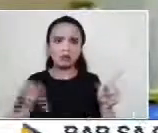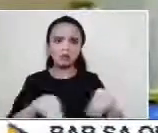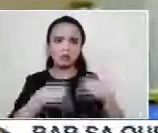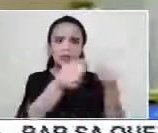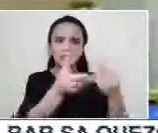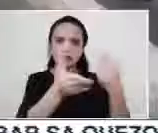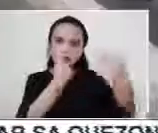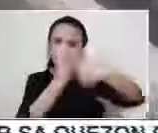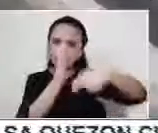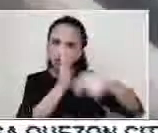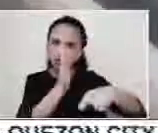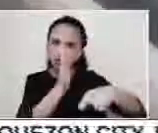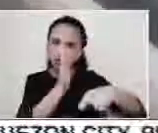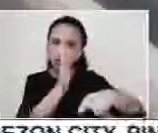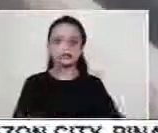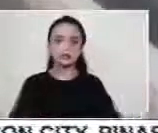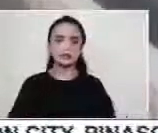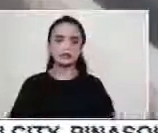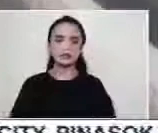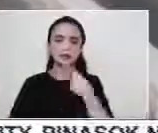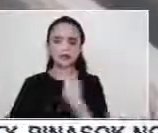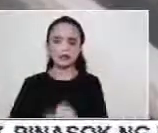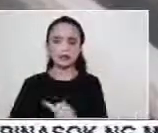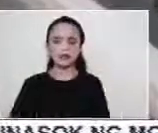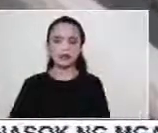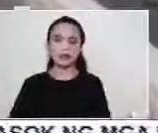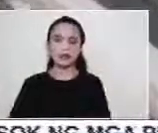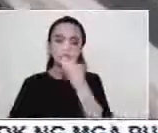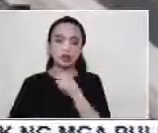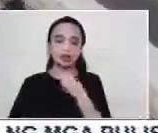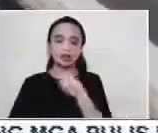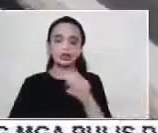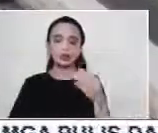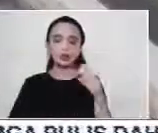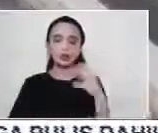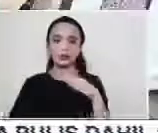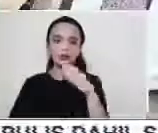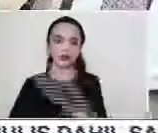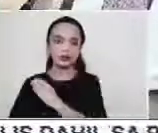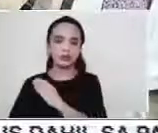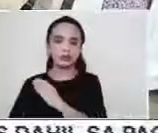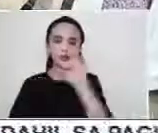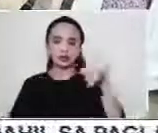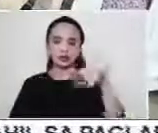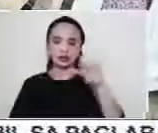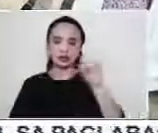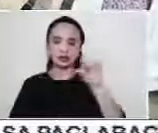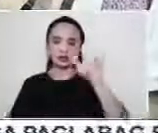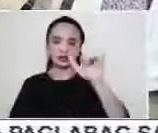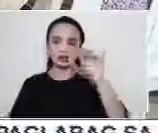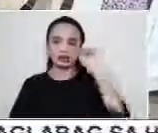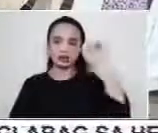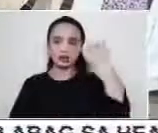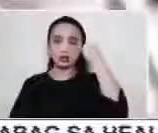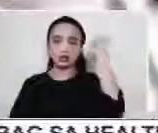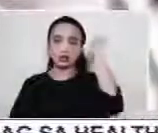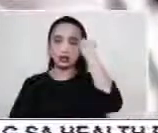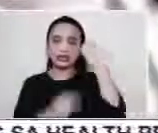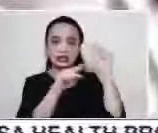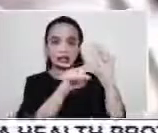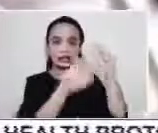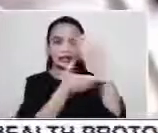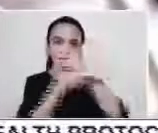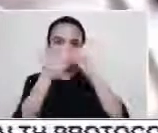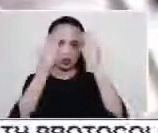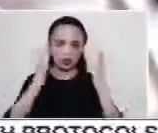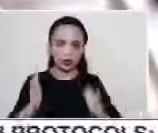ay magdudulot naman daw ng magandang epekto sa proyektong infrastruktura ng pamahalaan, mas maayos na social services at